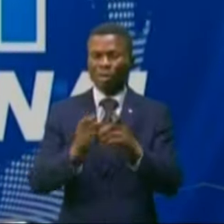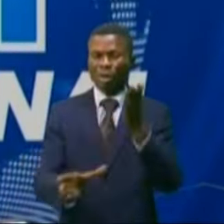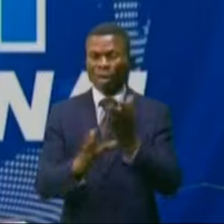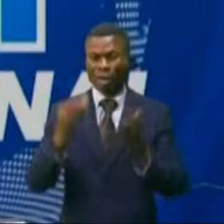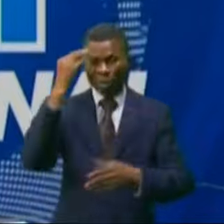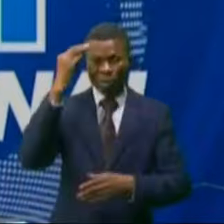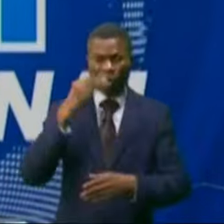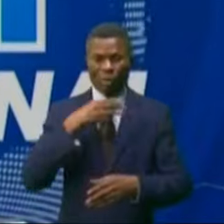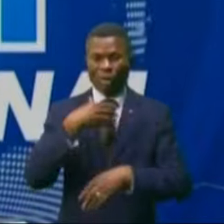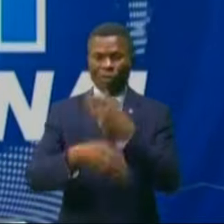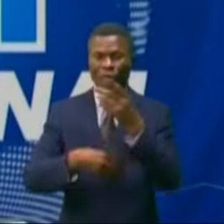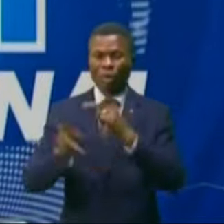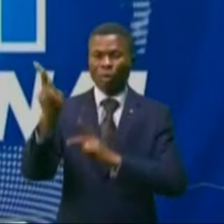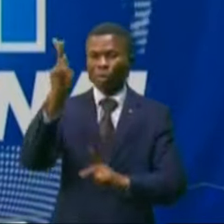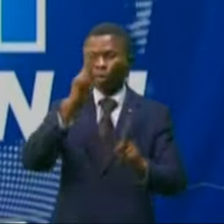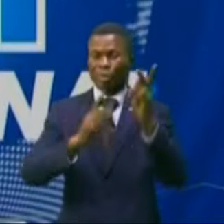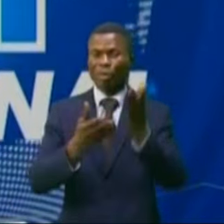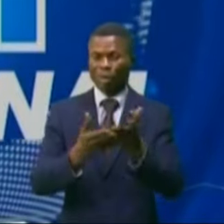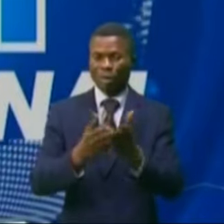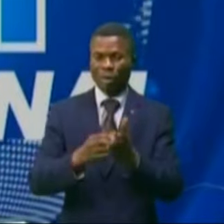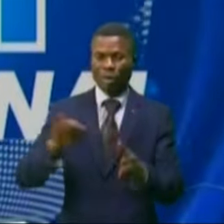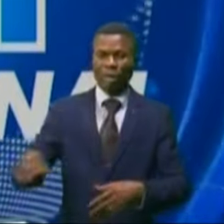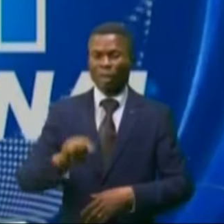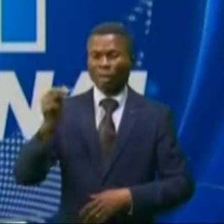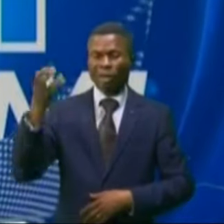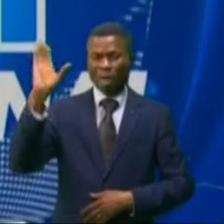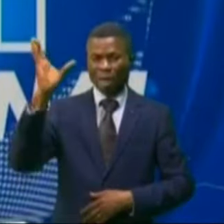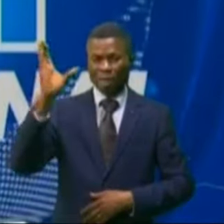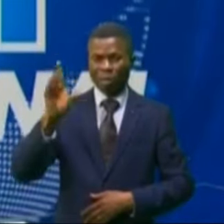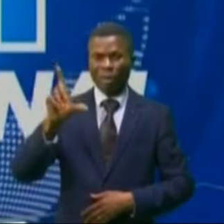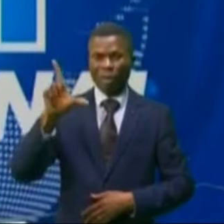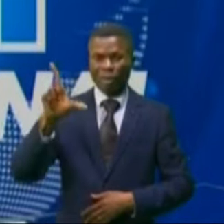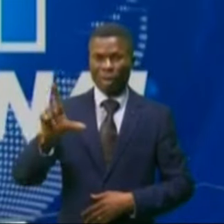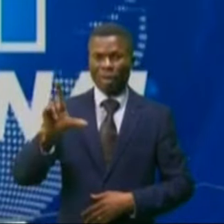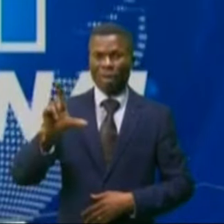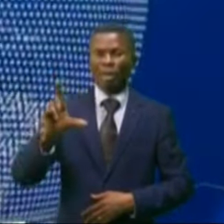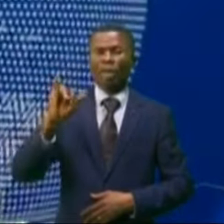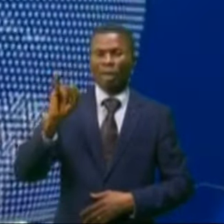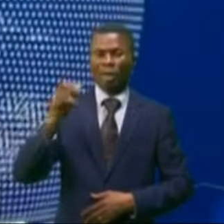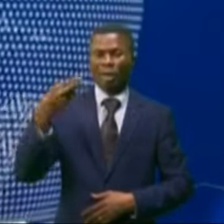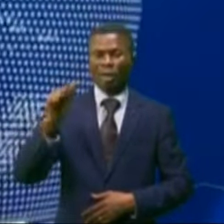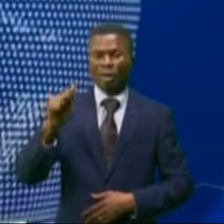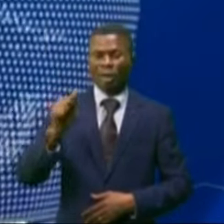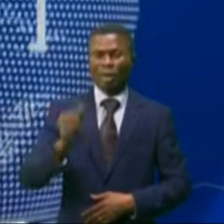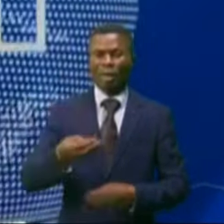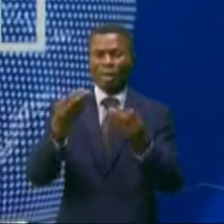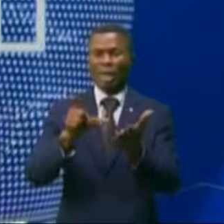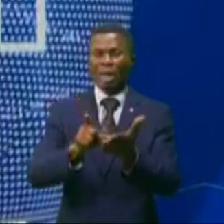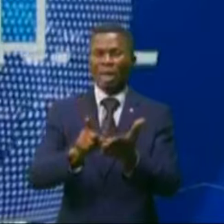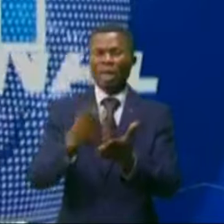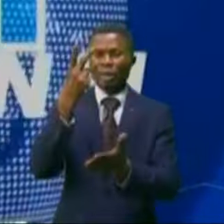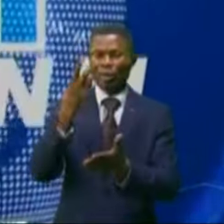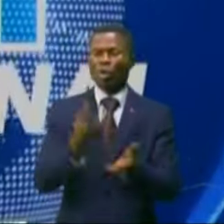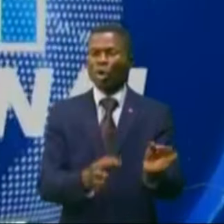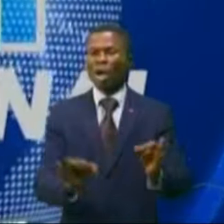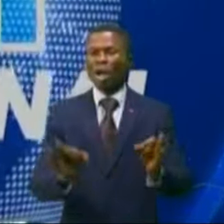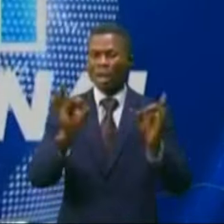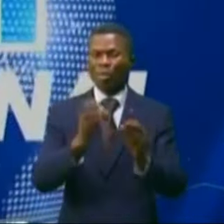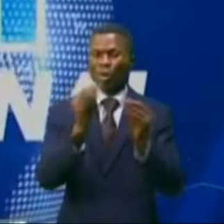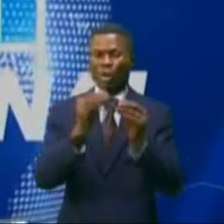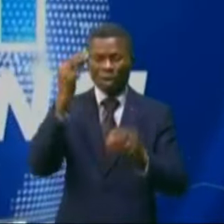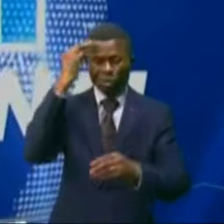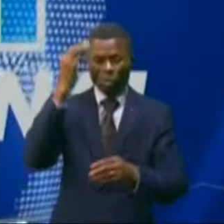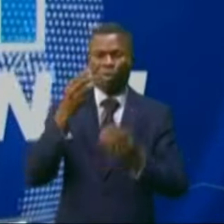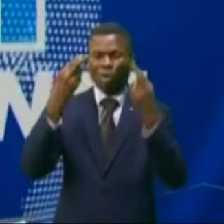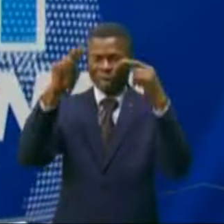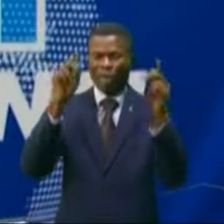ministre de la fonction publique. Jean-Pierre Liao a présenté deux notes essentielles au Conseil des ministres pour atteindre ses